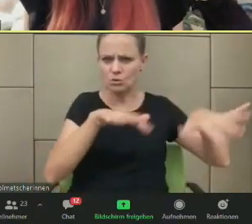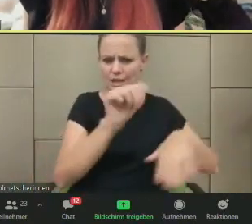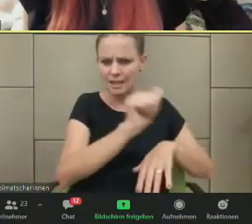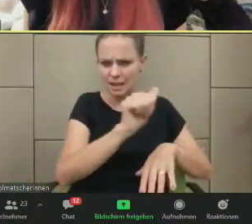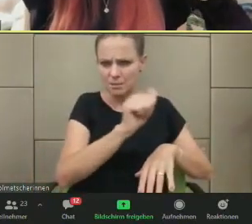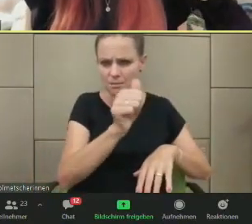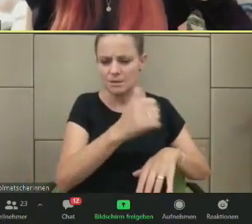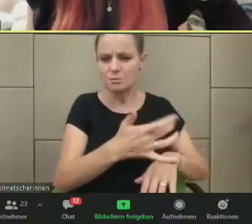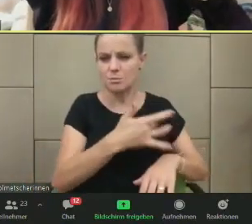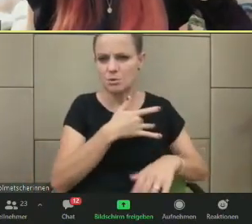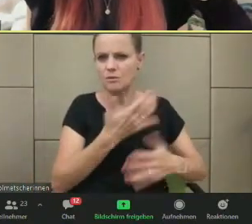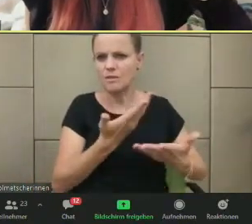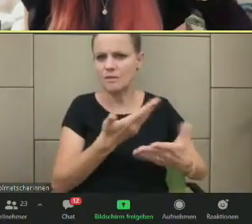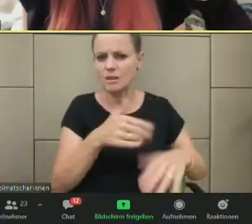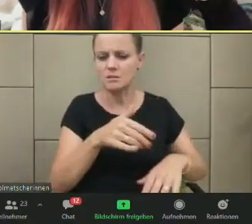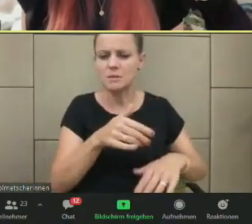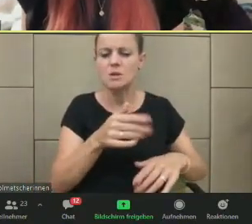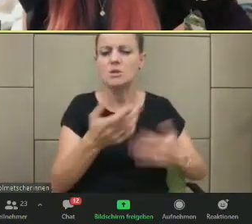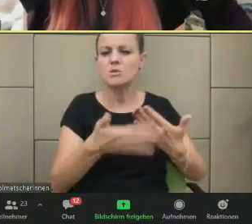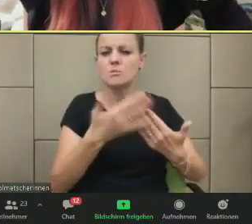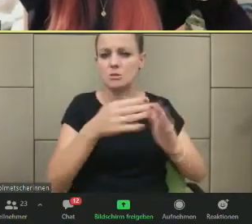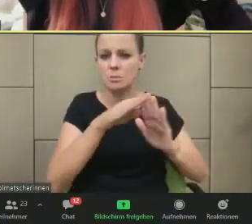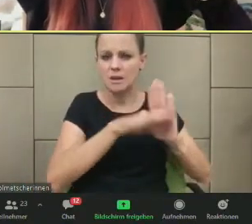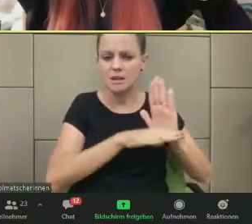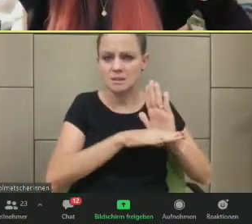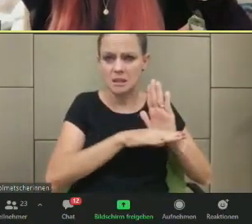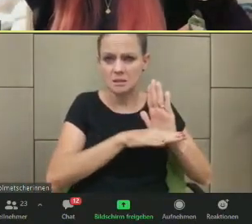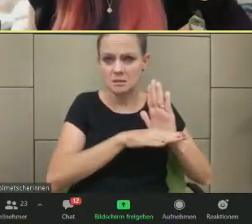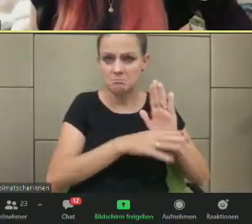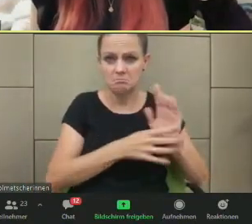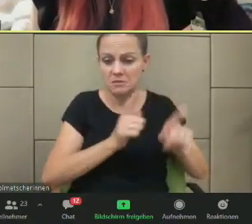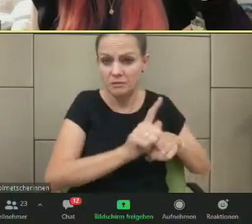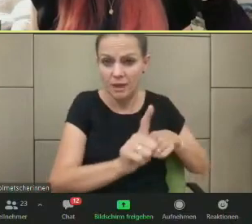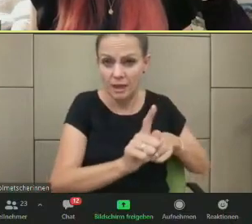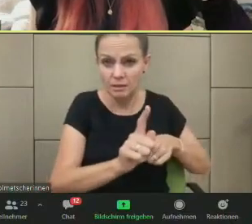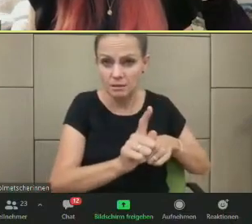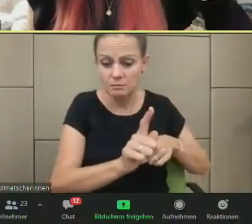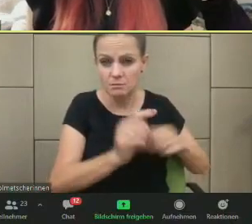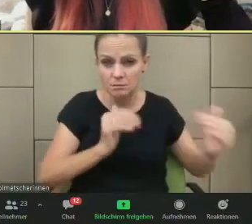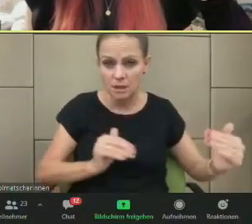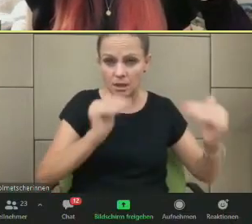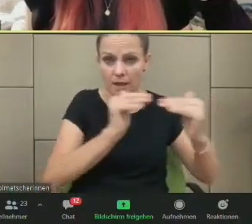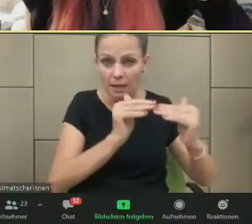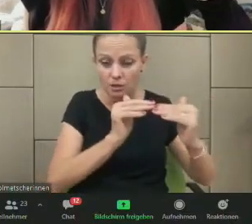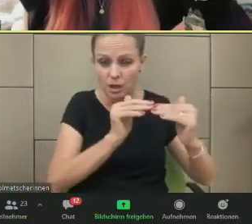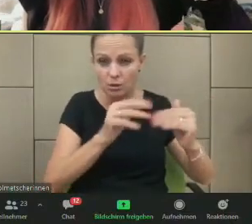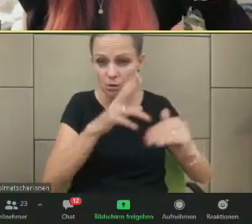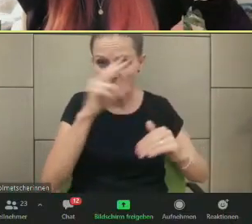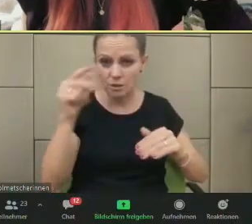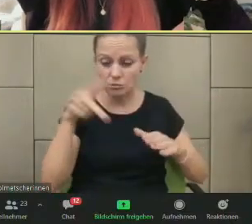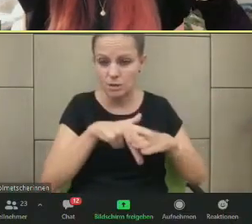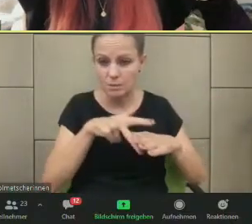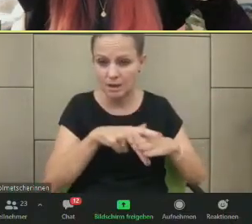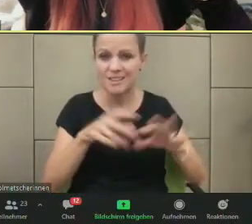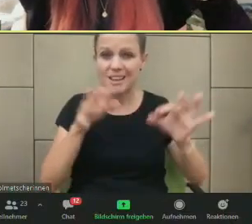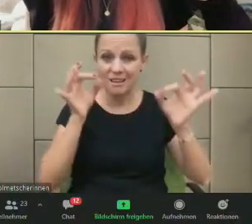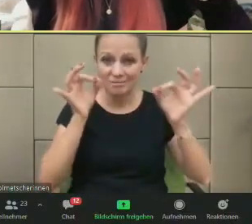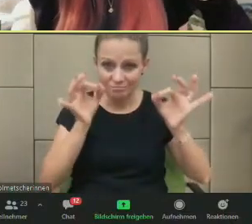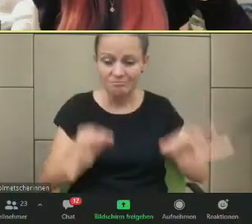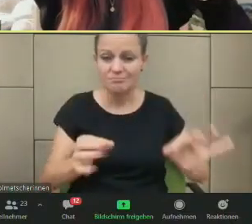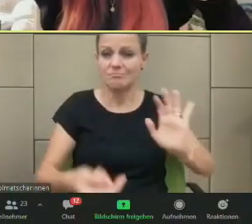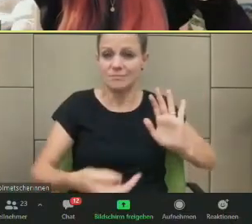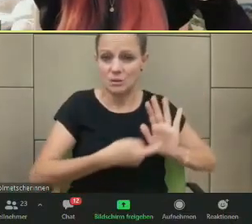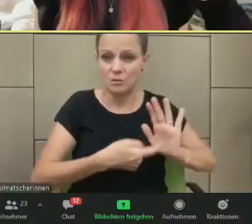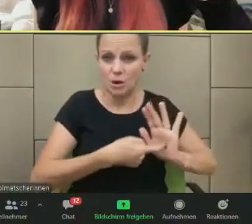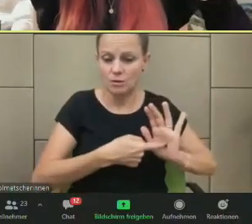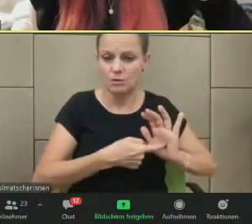zum Beispiel, dass es einen Mangel an Gesetzen gibt, die wirklich die Gleichstellung von Menschen mit Behinderung auch wirklich einfordern. Es gibt